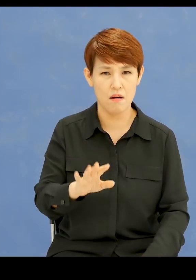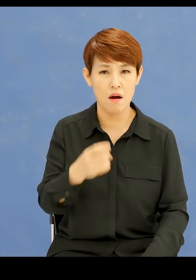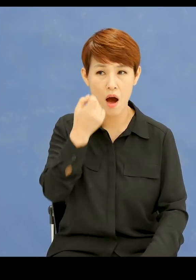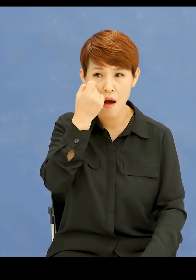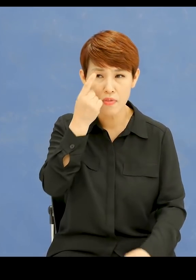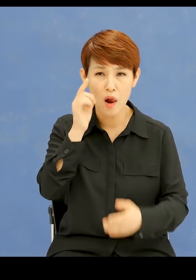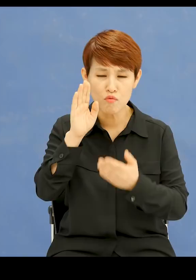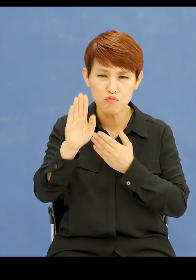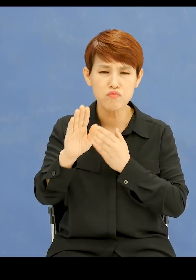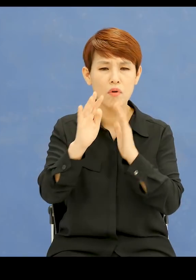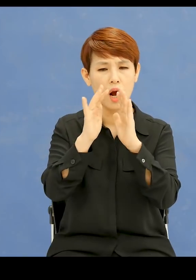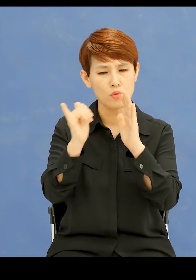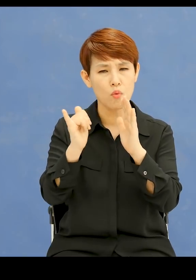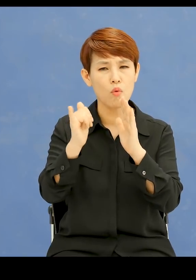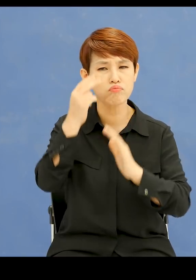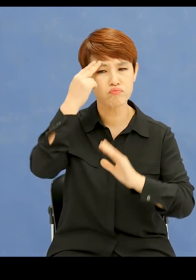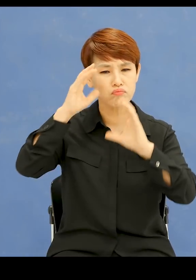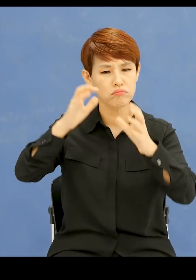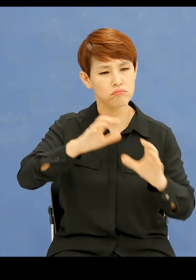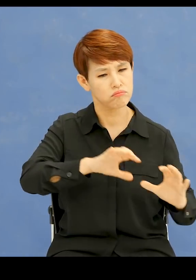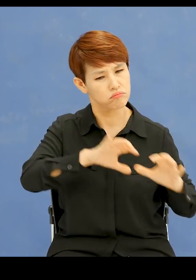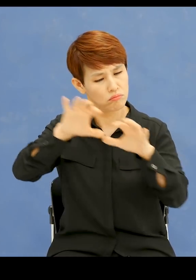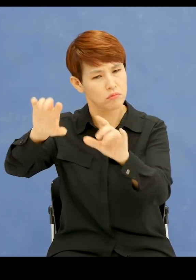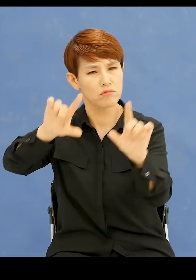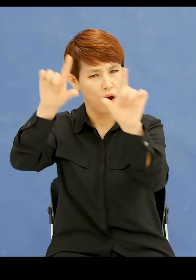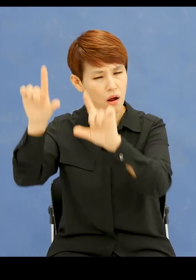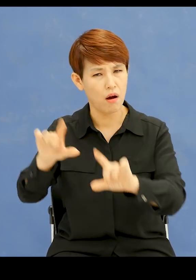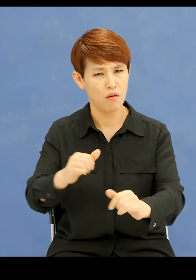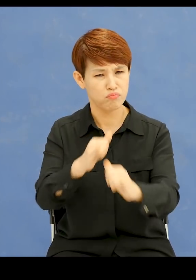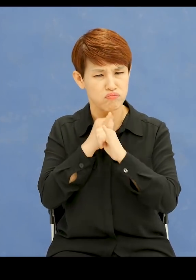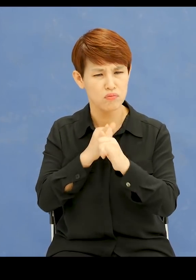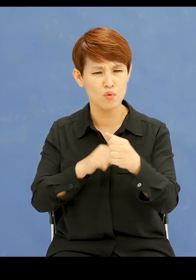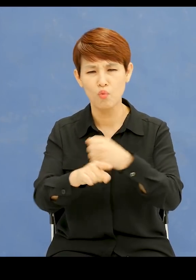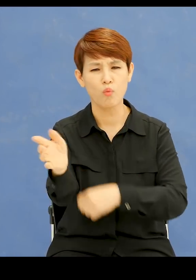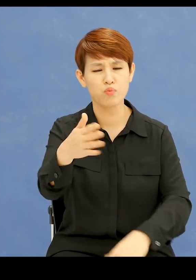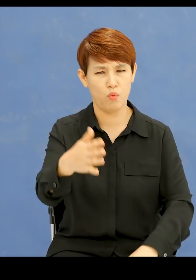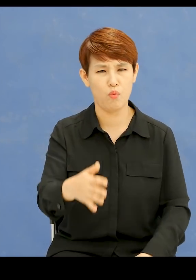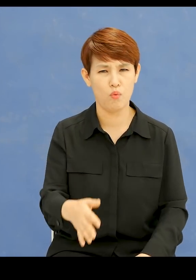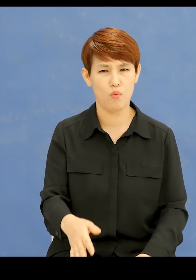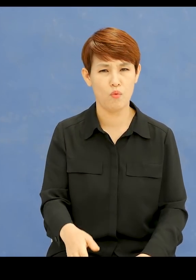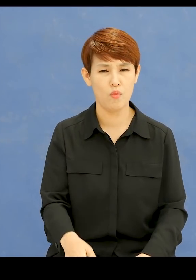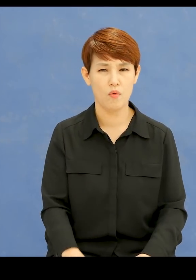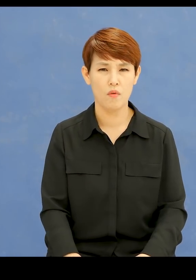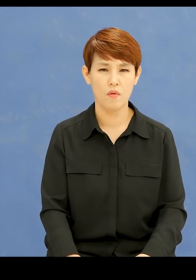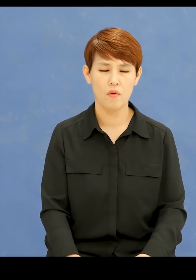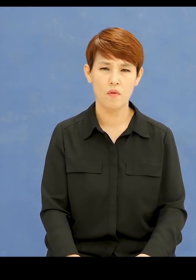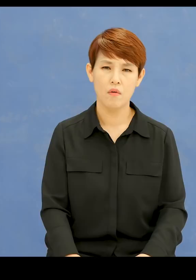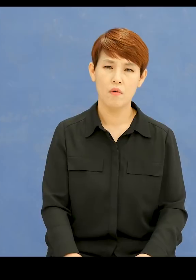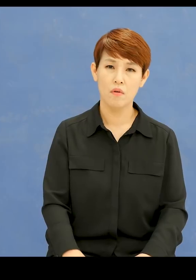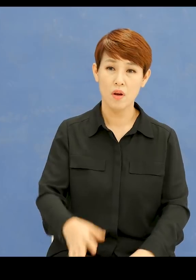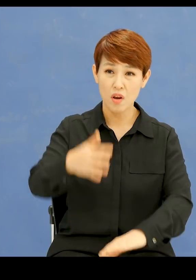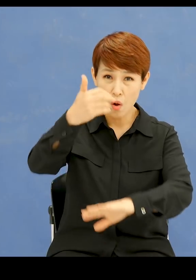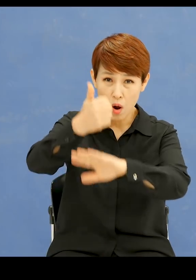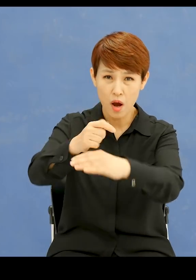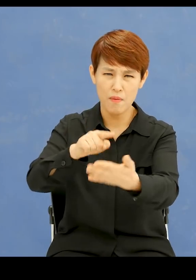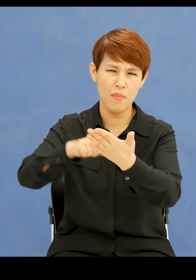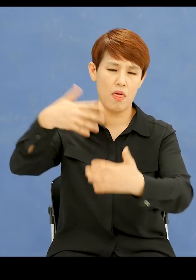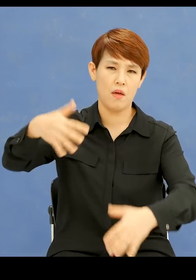한 달 뒤면은 가족들이 다 가서 살 건데 그럴 이유가 전혀 없다. 그래서 지금은 그냥